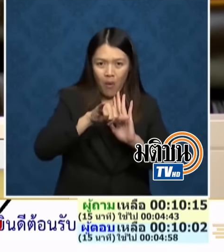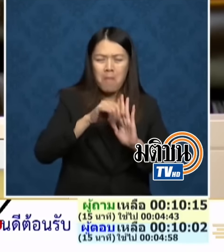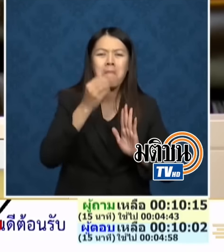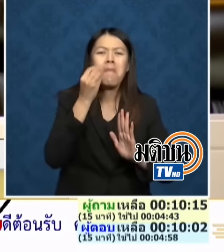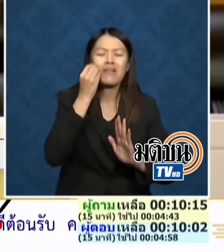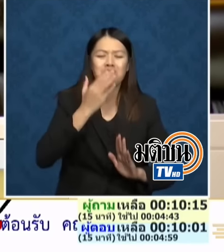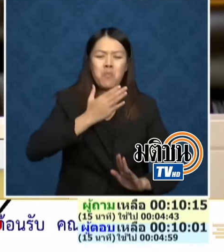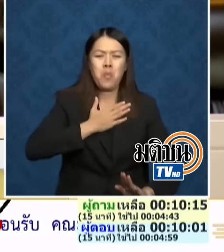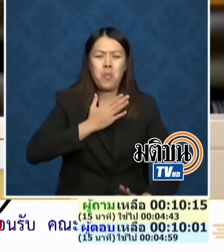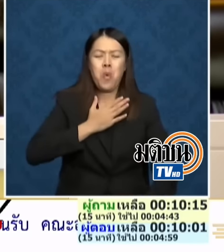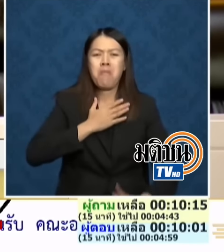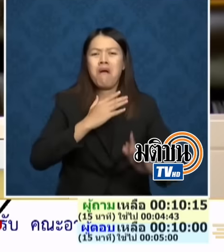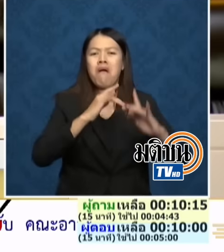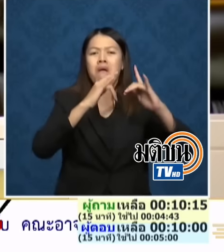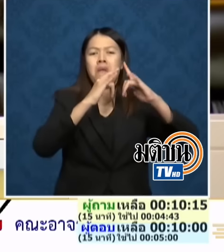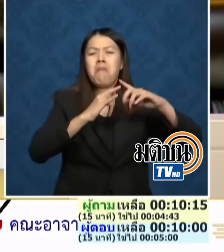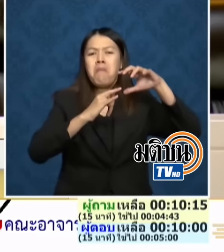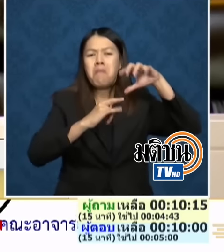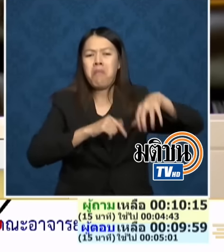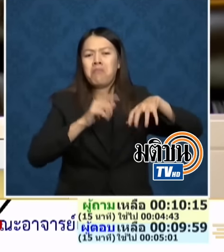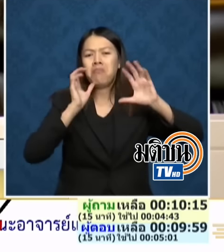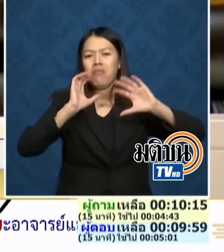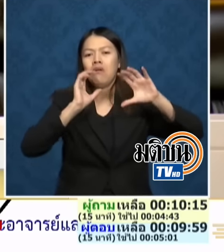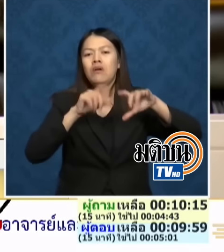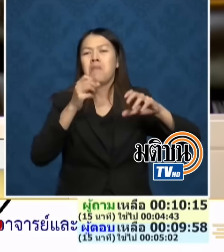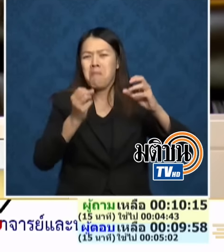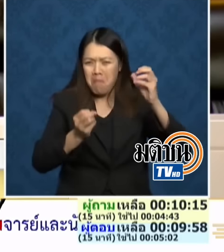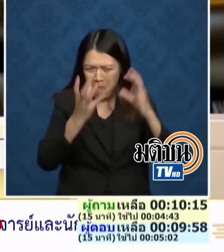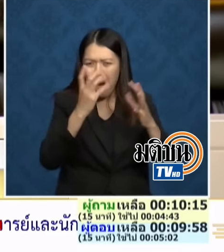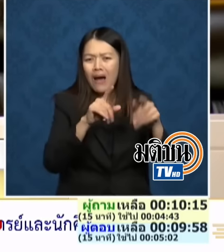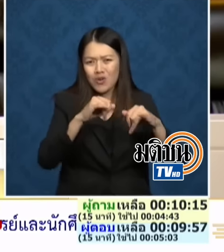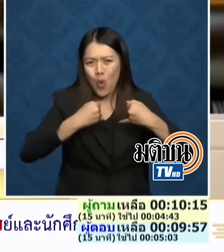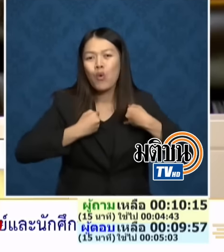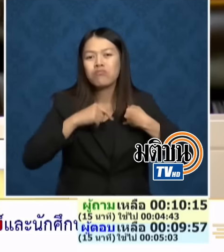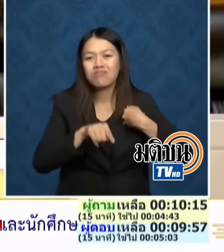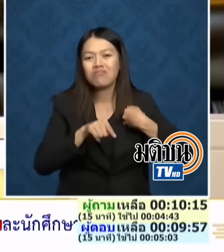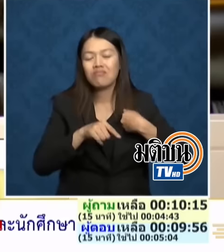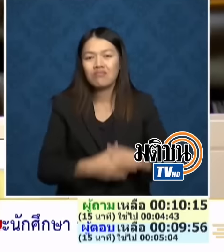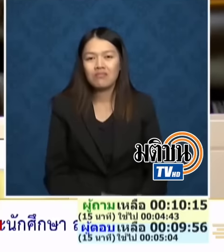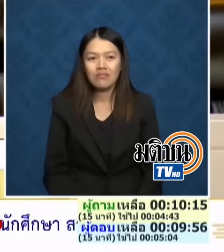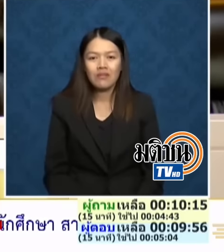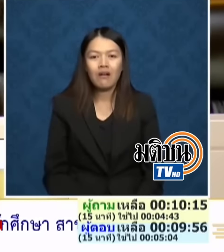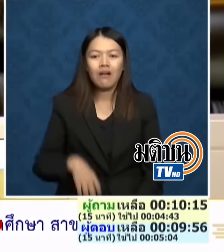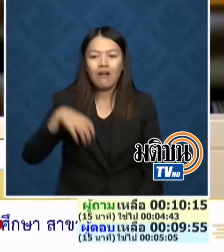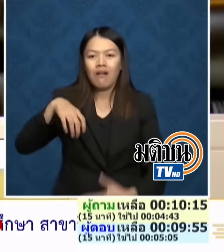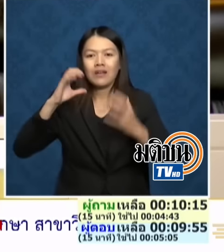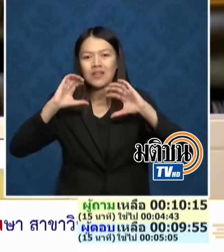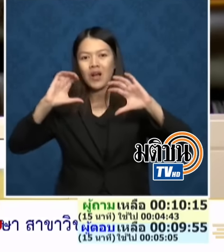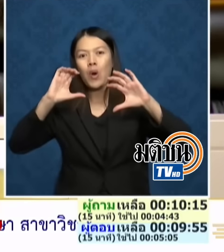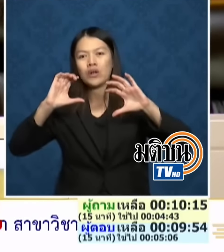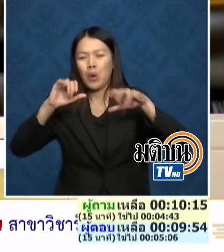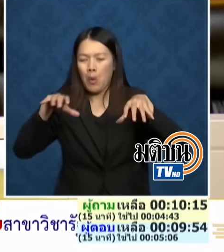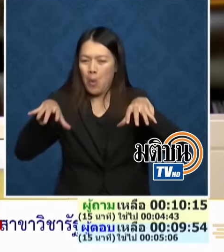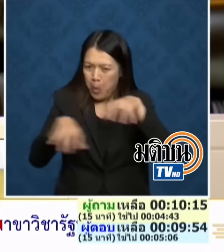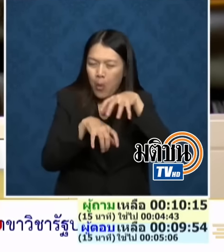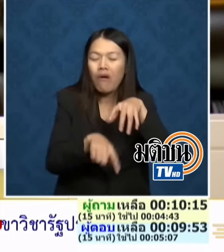บ้านผมนะครับ สาราก่างยังเป็นพื้นที่ป่าไม้อยู่เลยขนาดหนรชการยัเทือนอาศัยย